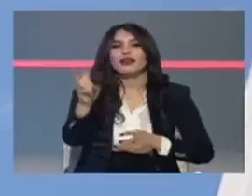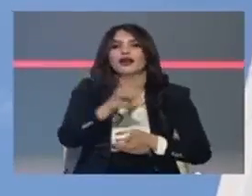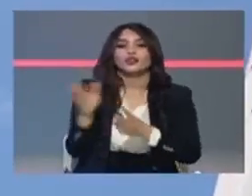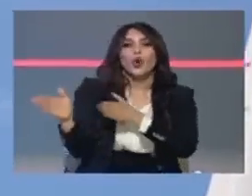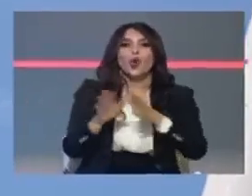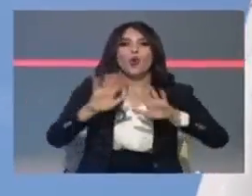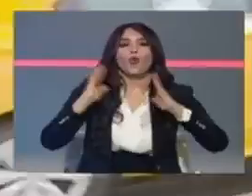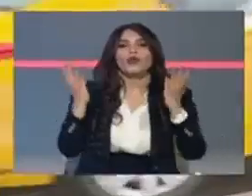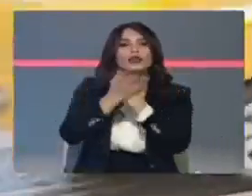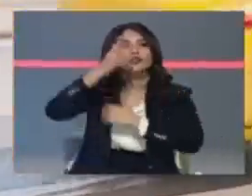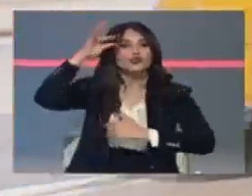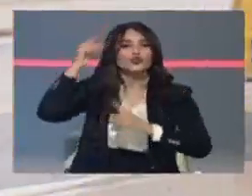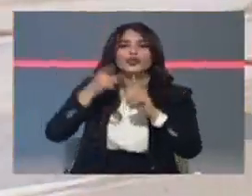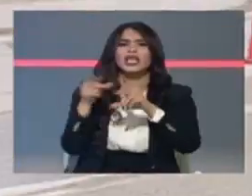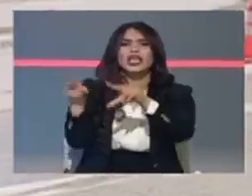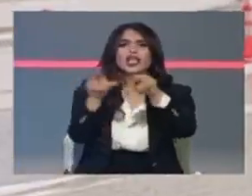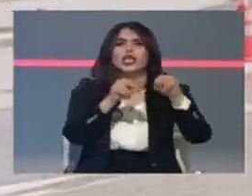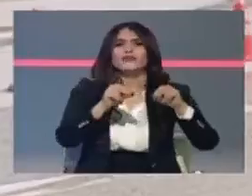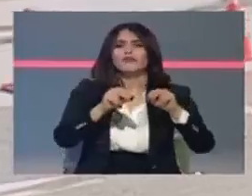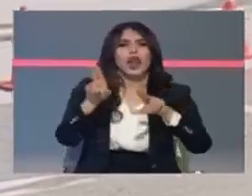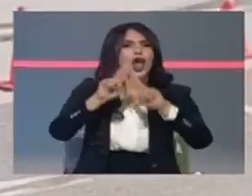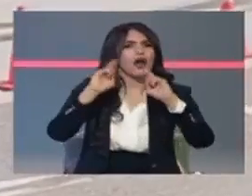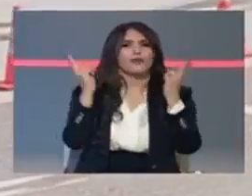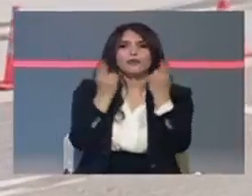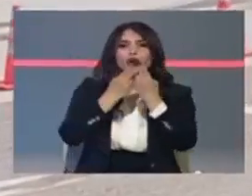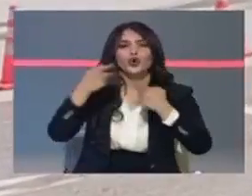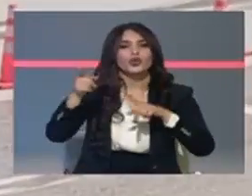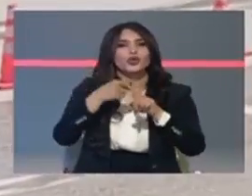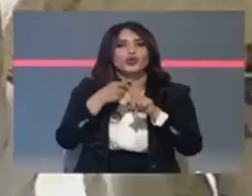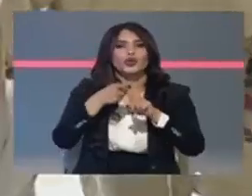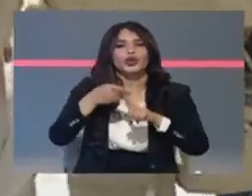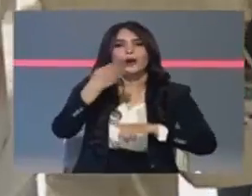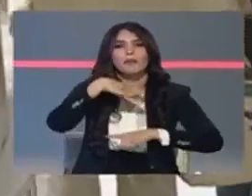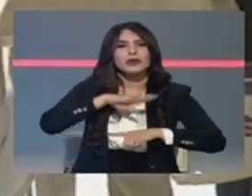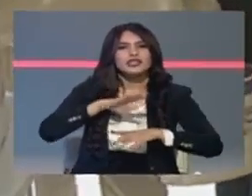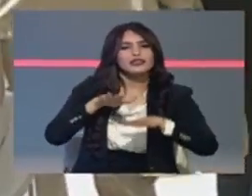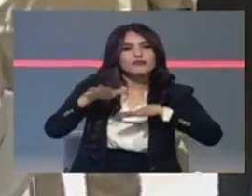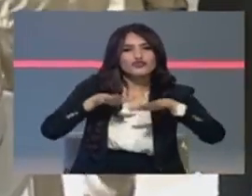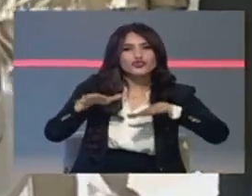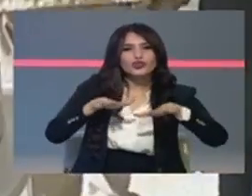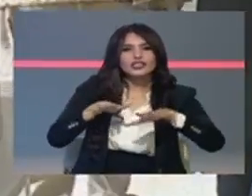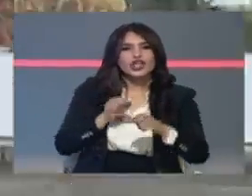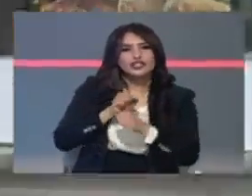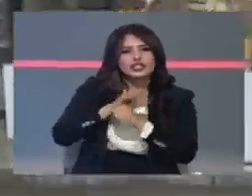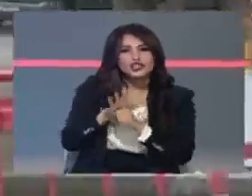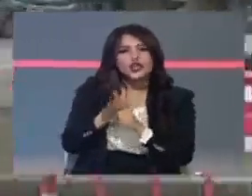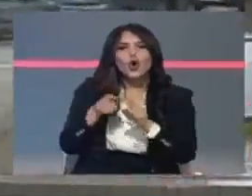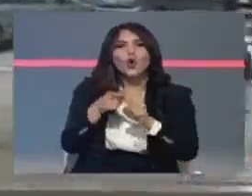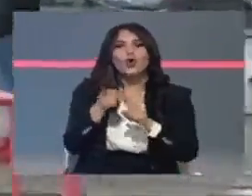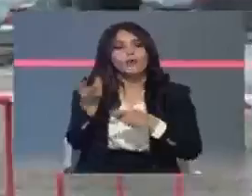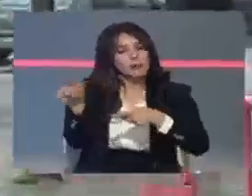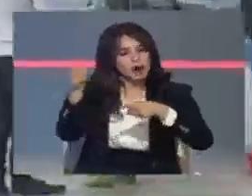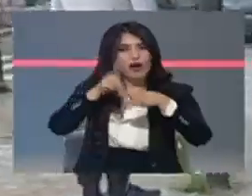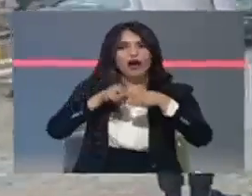عام تعيشه تونس كسائر دول العالم تتحكم فيه مستجدات انتشار فيروس كورونا، وجب